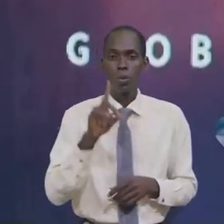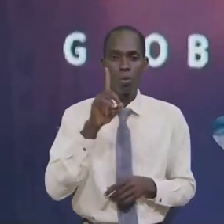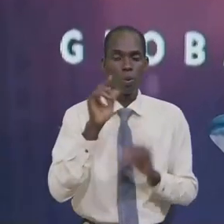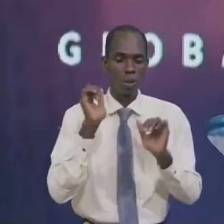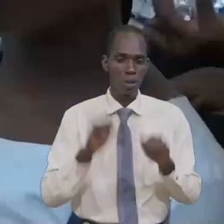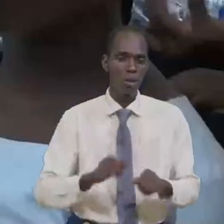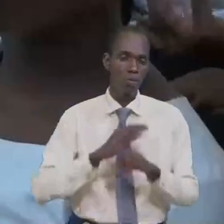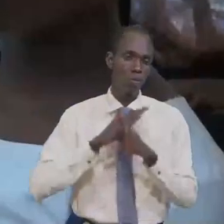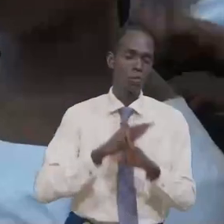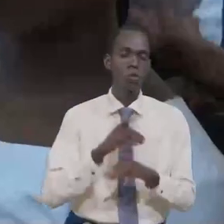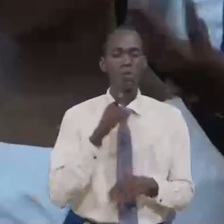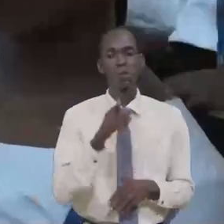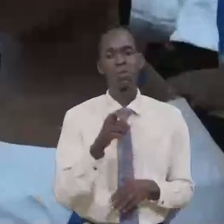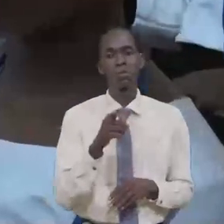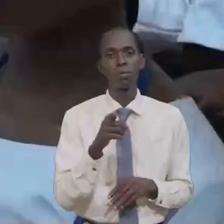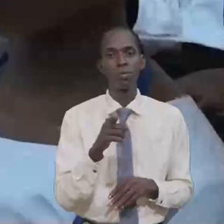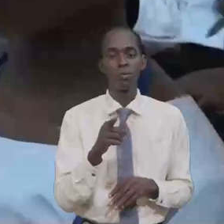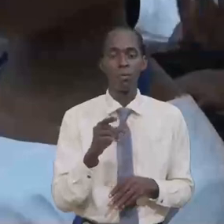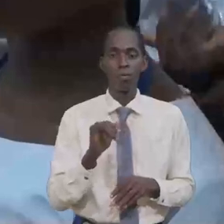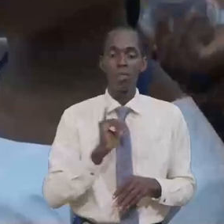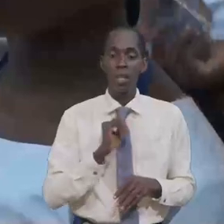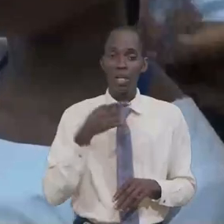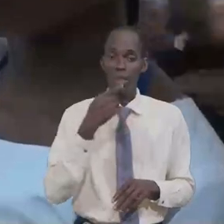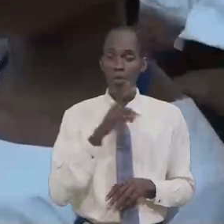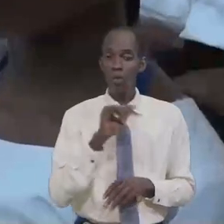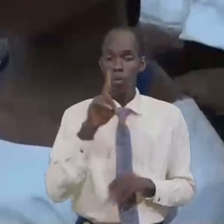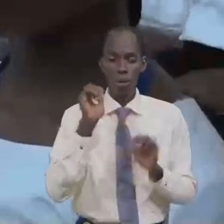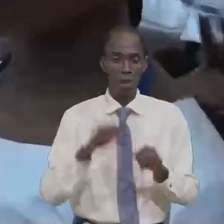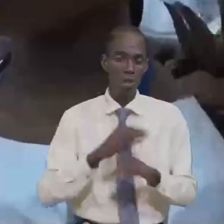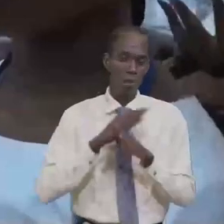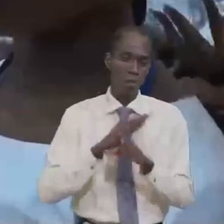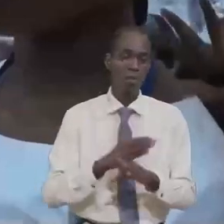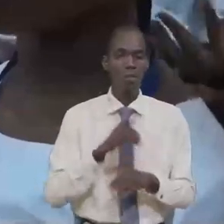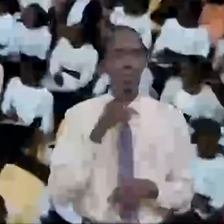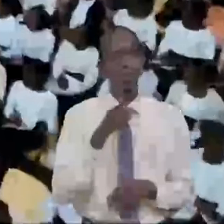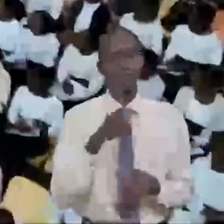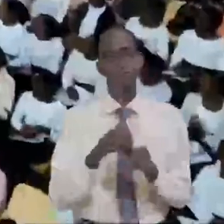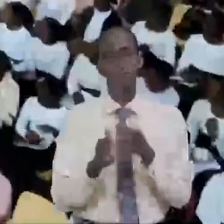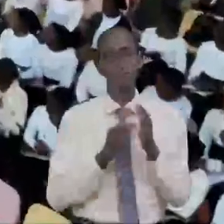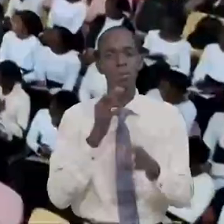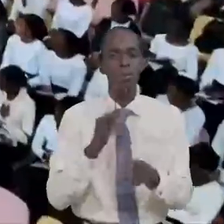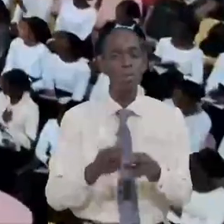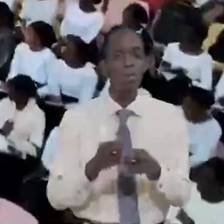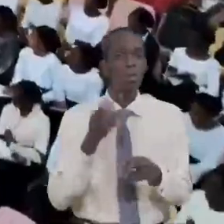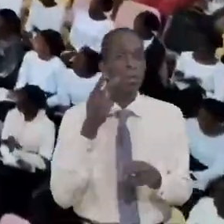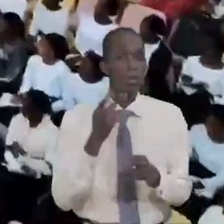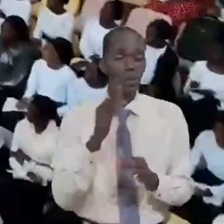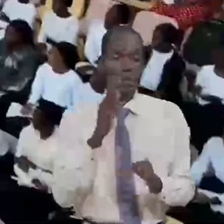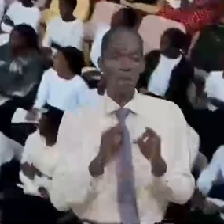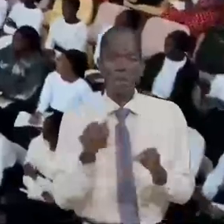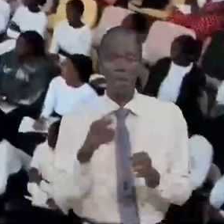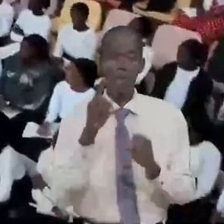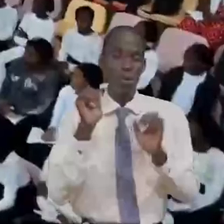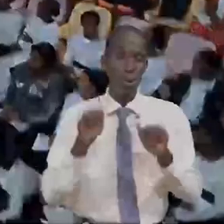toi je dis personne ne peut s'interposer devant toi c'est tout le si les eaux